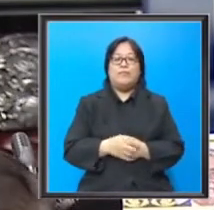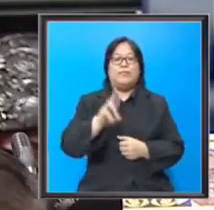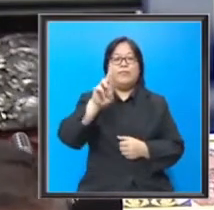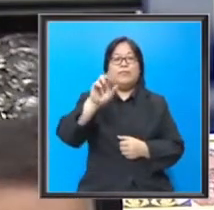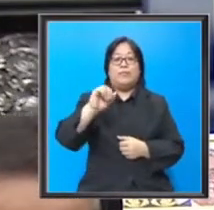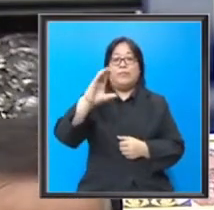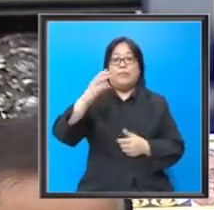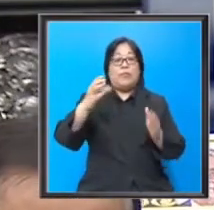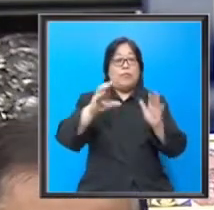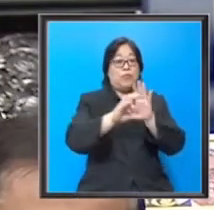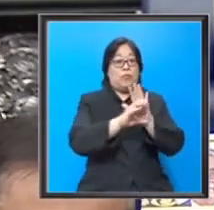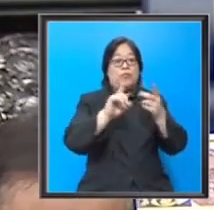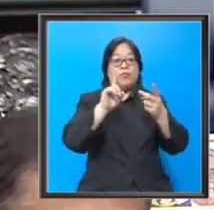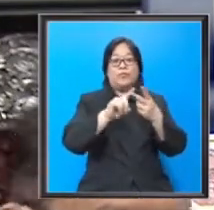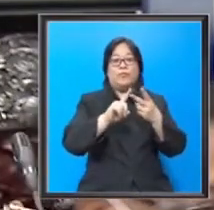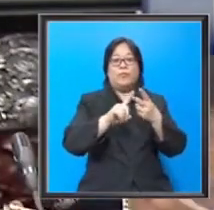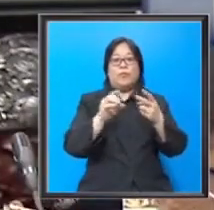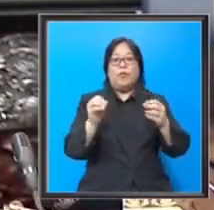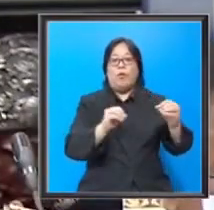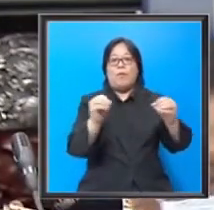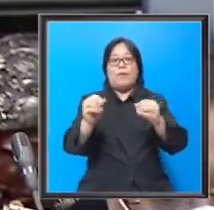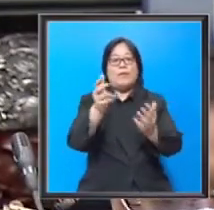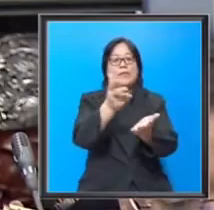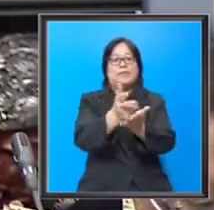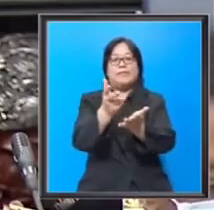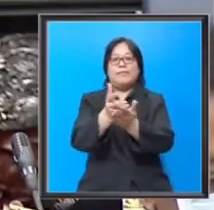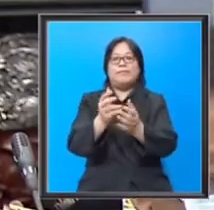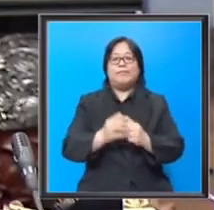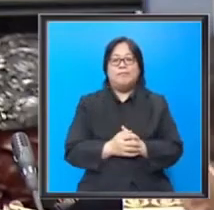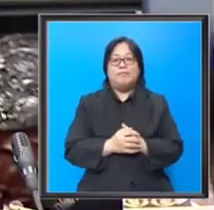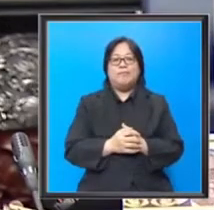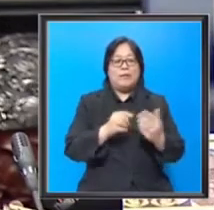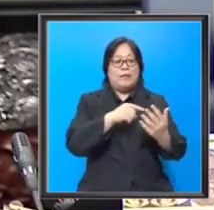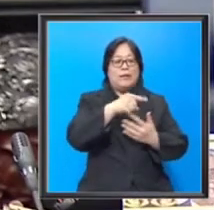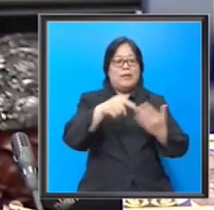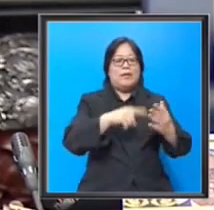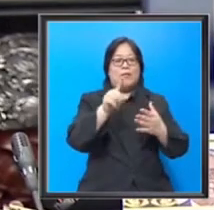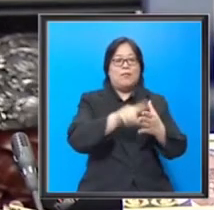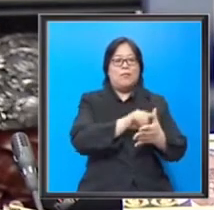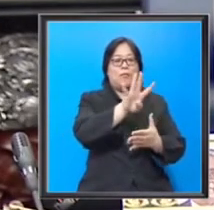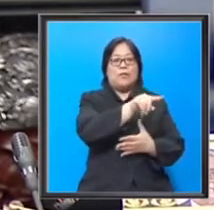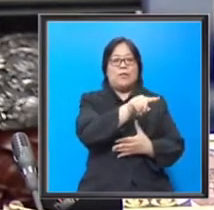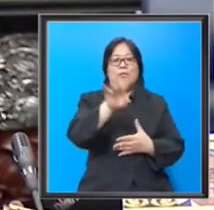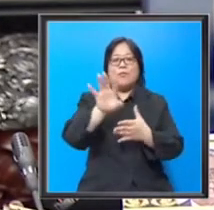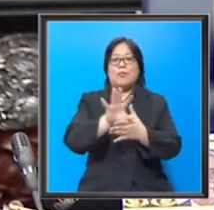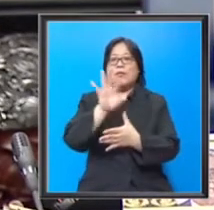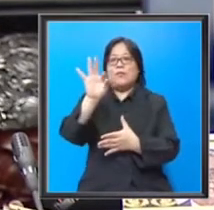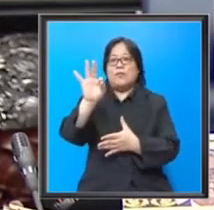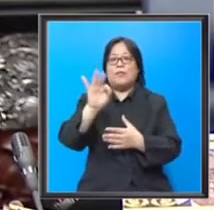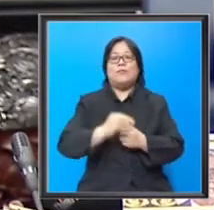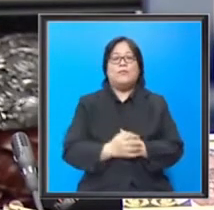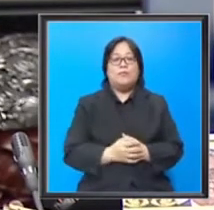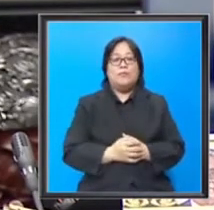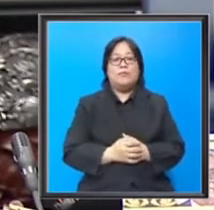Ade contohnya dan juga operator ini yaitu antara epro hingga September